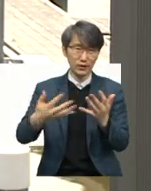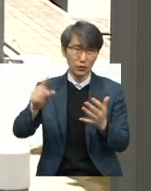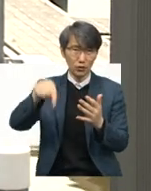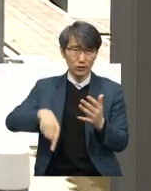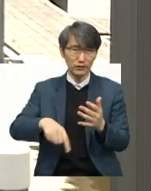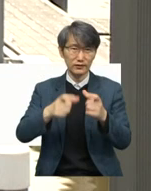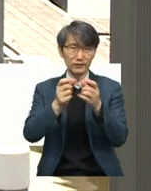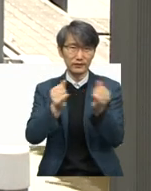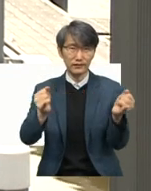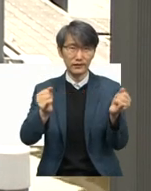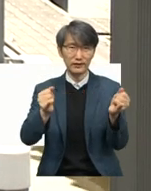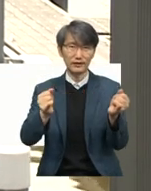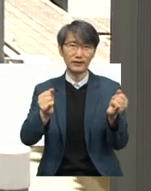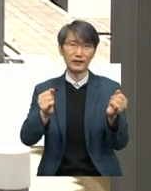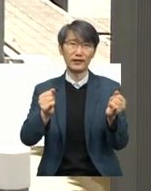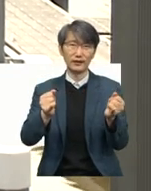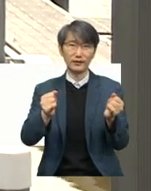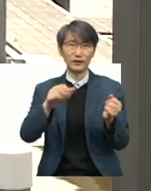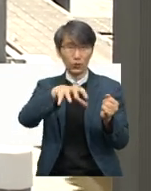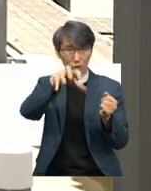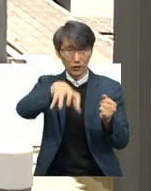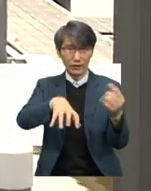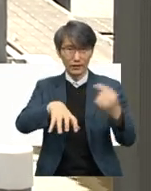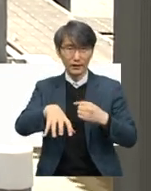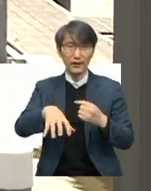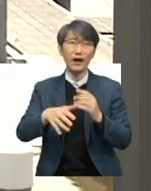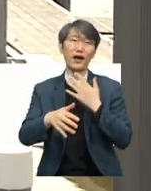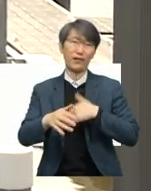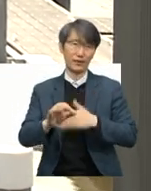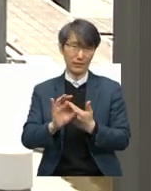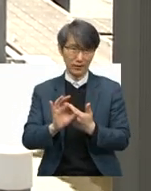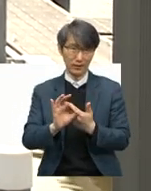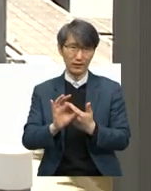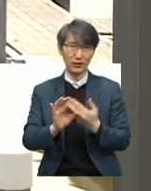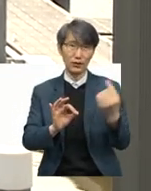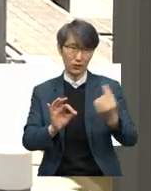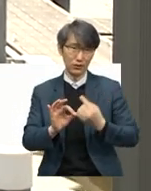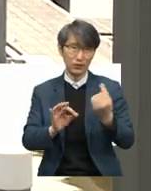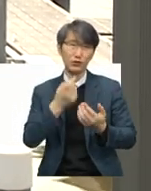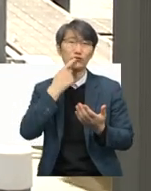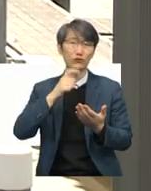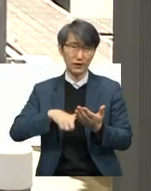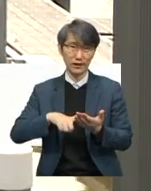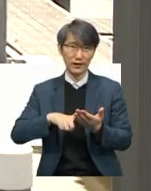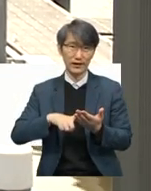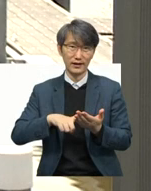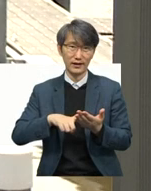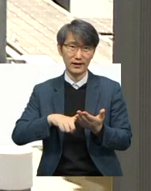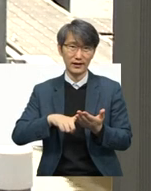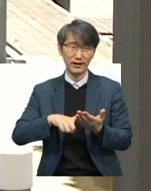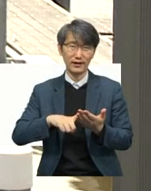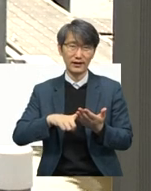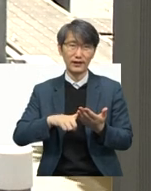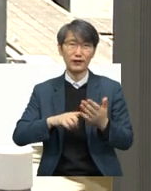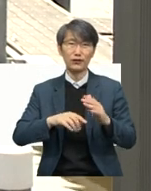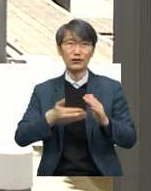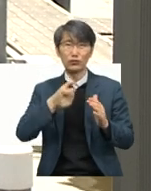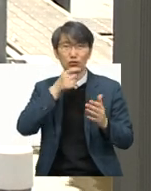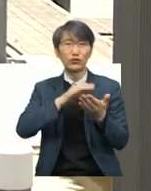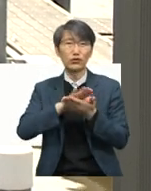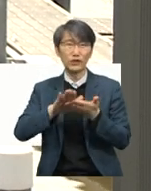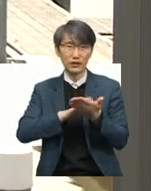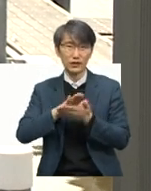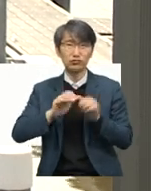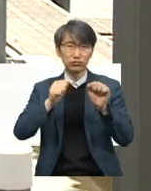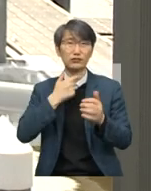시민분들이나 또 다른 매체를 통해서라도 이 계류장의 시설을 알게 된다면 이렇게 오셔가지고 쉽게 접근성이 높게 수상